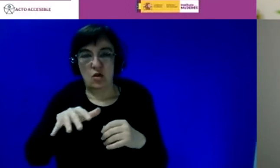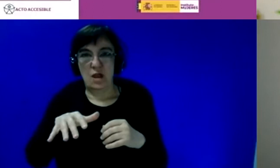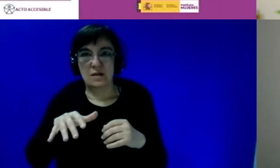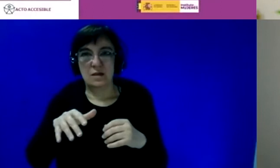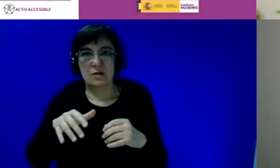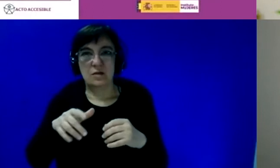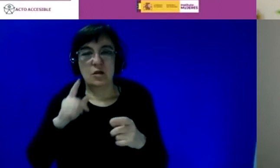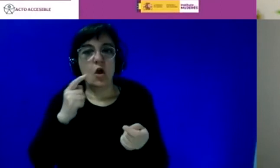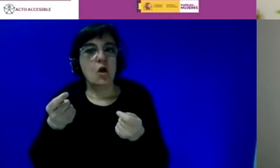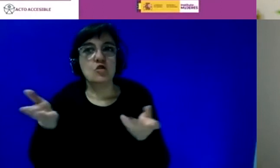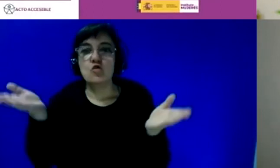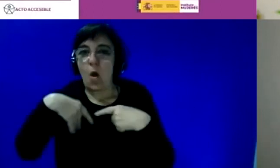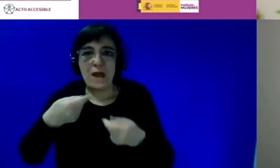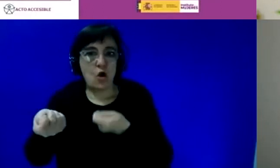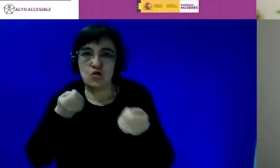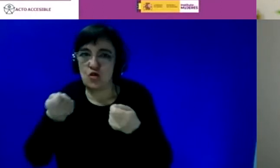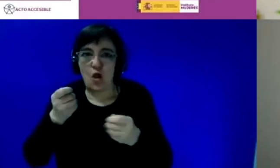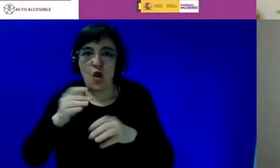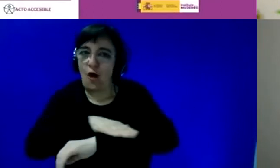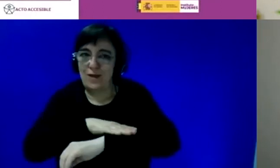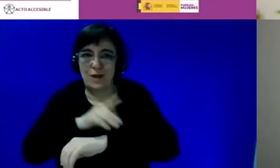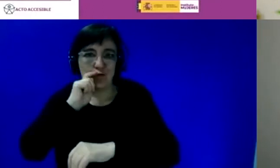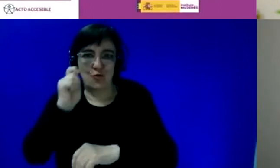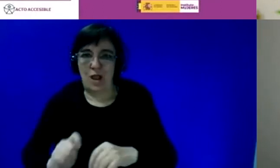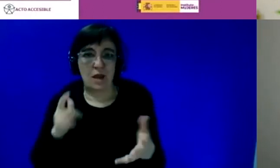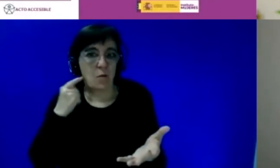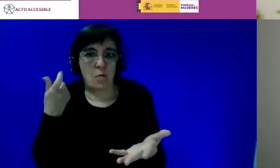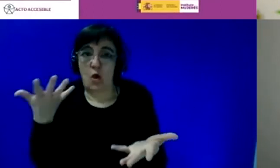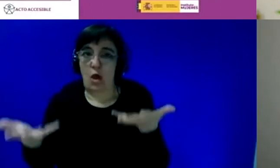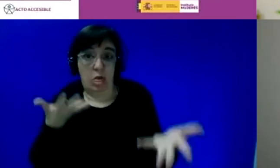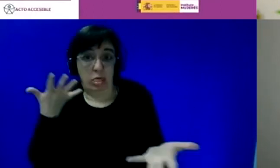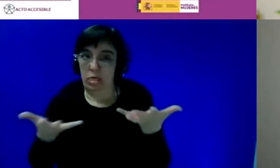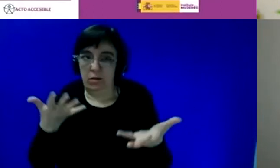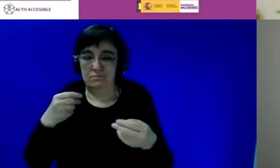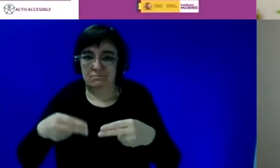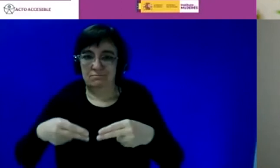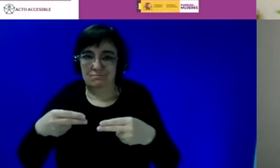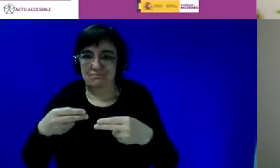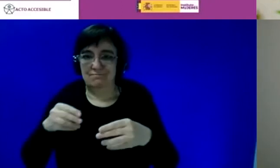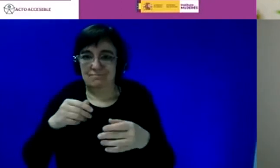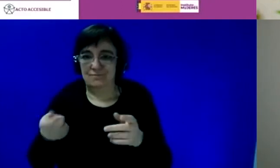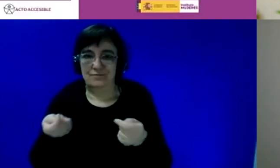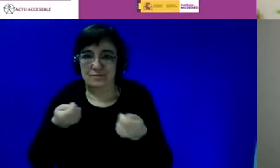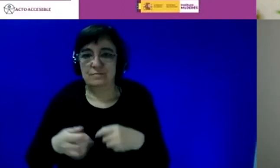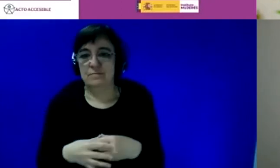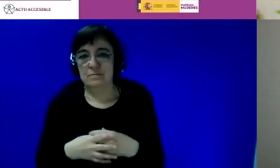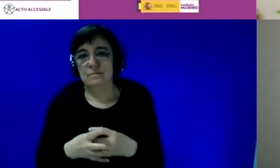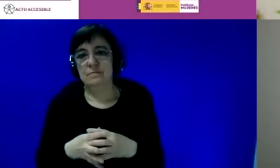Наприклад, до того, як я до вас під'єдналась, ми вирішували ситуацію, як доставити